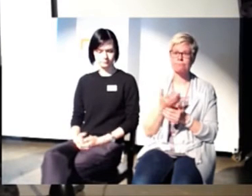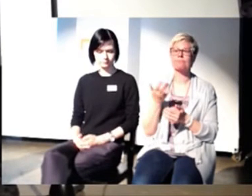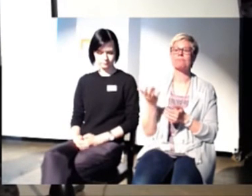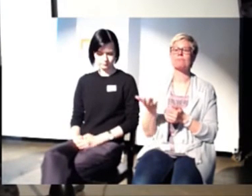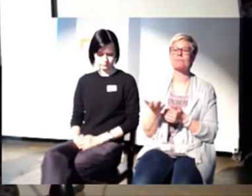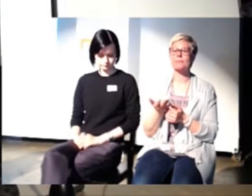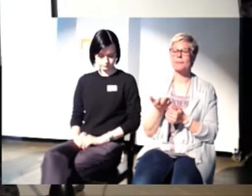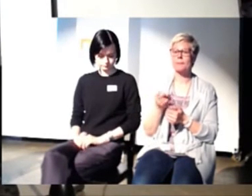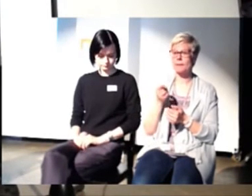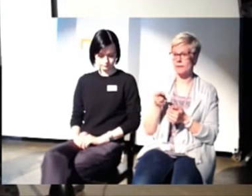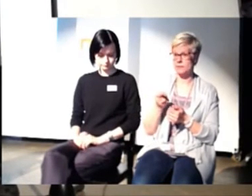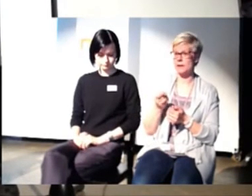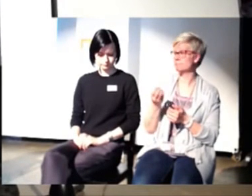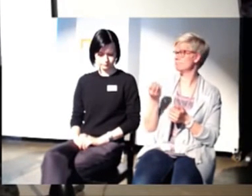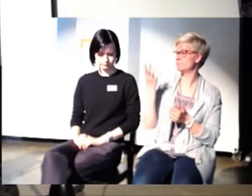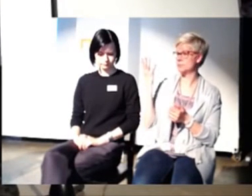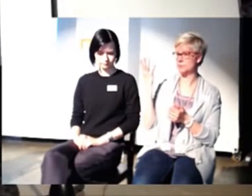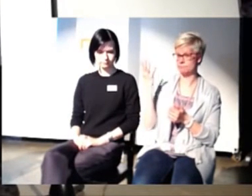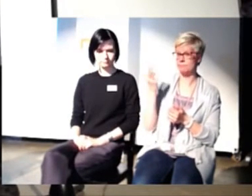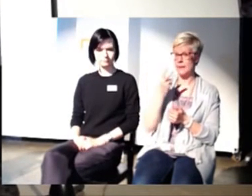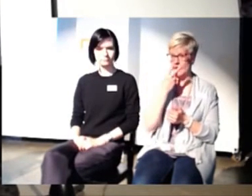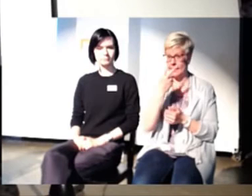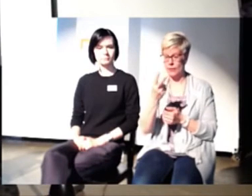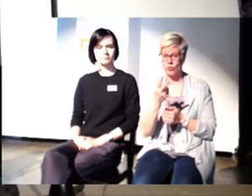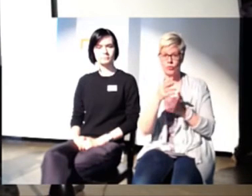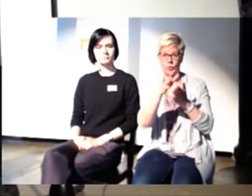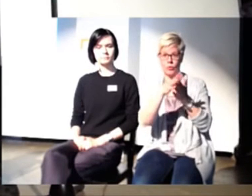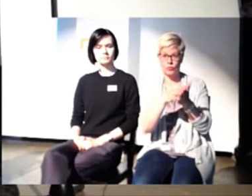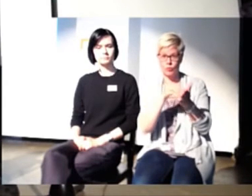tällä sivulla näkyy tavallaan tällaisia tuloksia, me